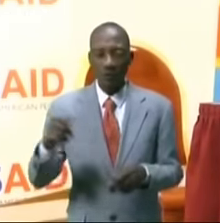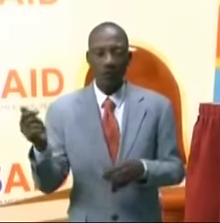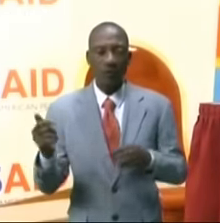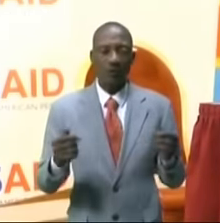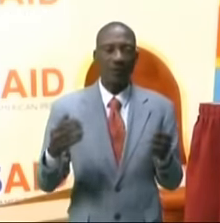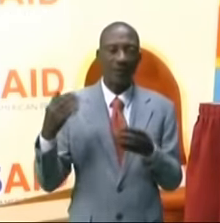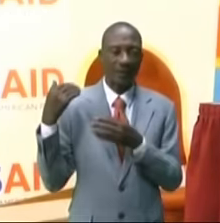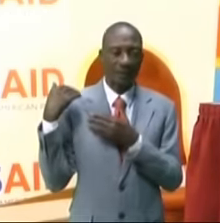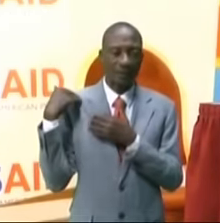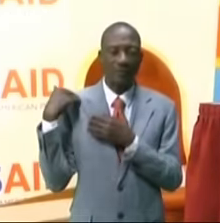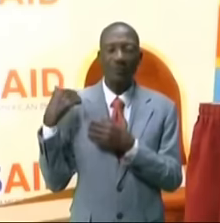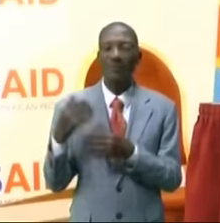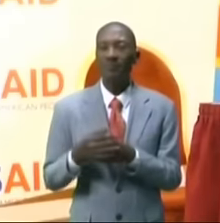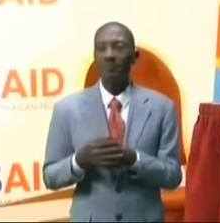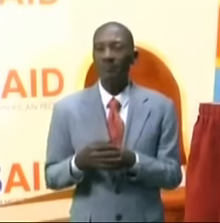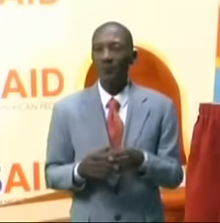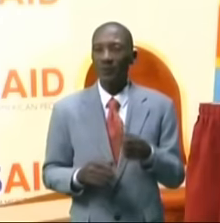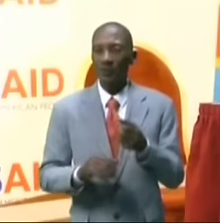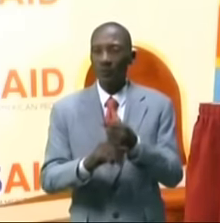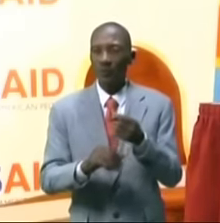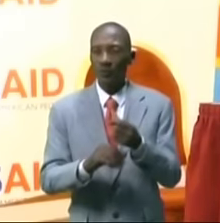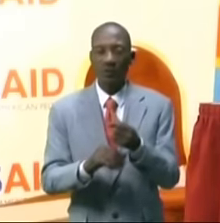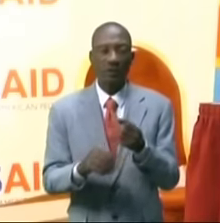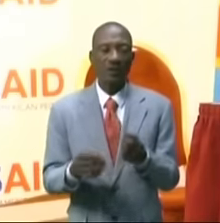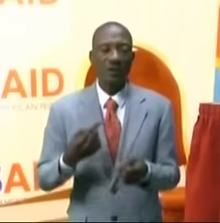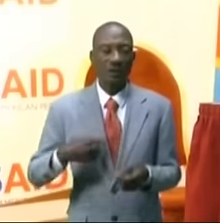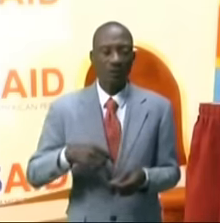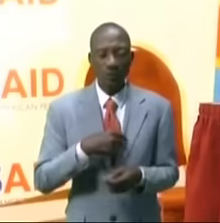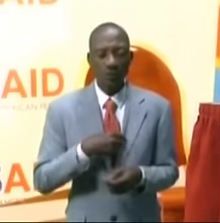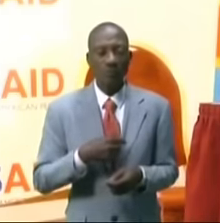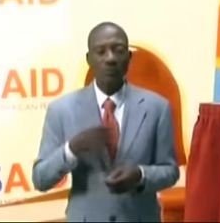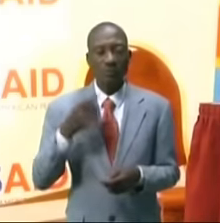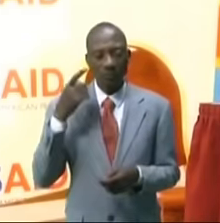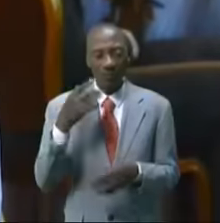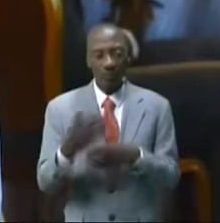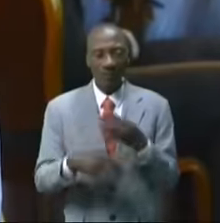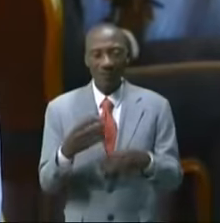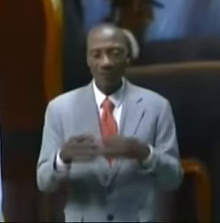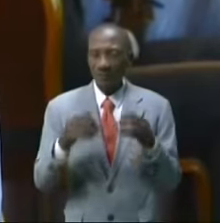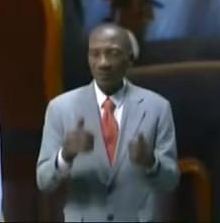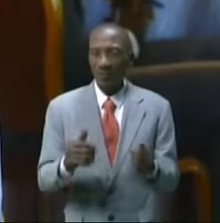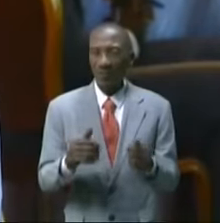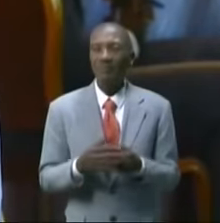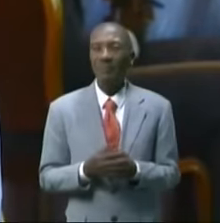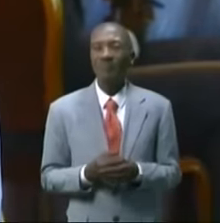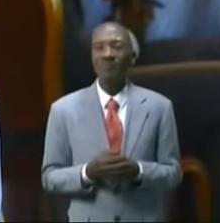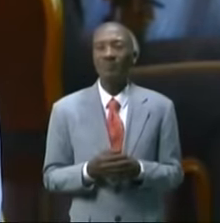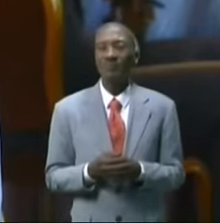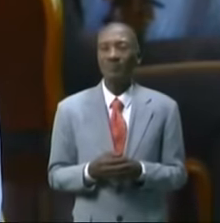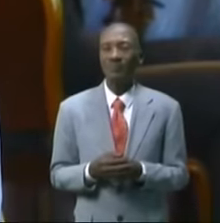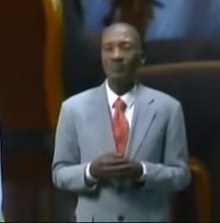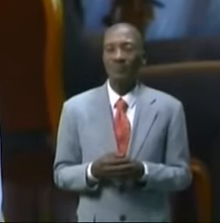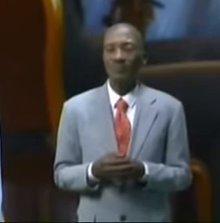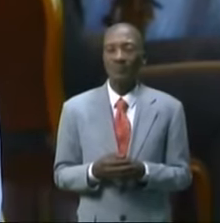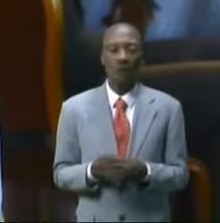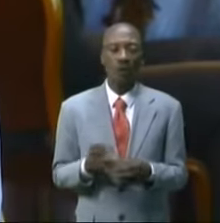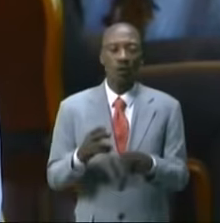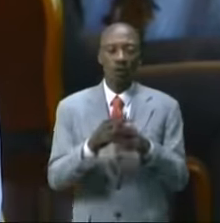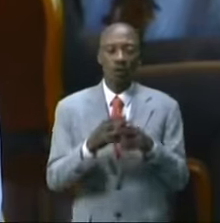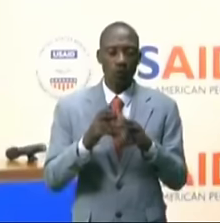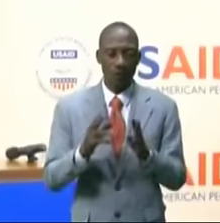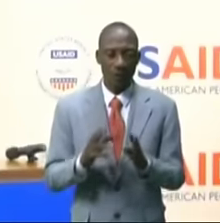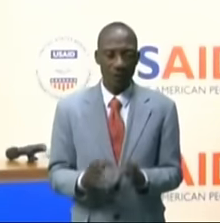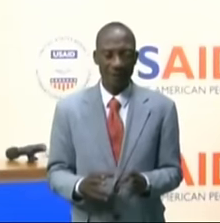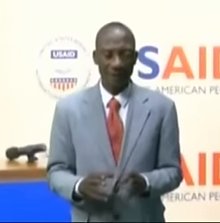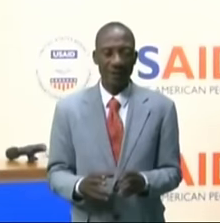la collaboration à tous les niveaux de la pyramide sanitaire. André Soukadi, coordonnateur